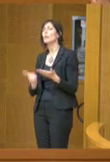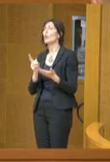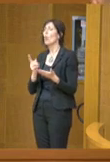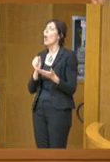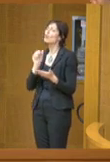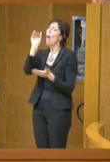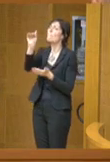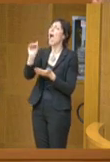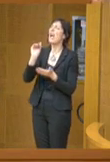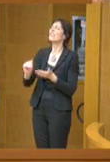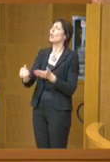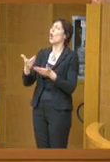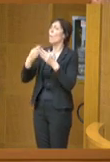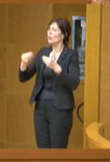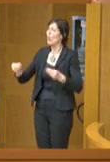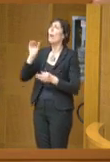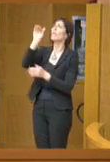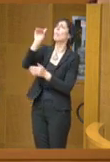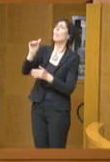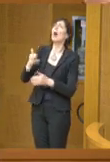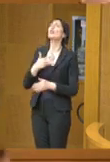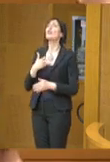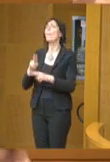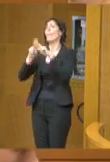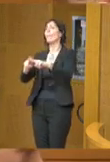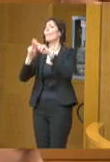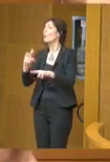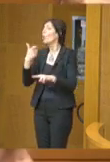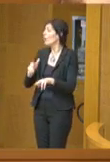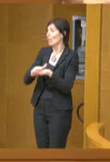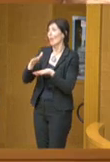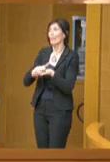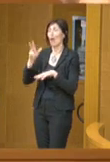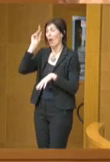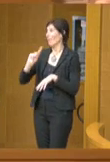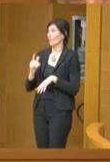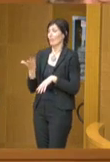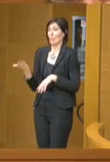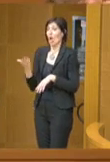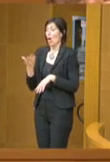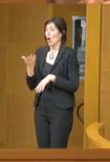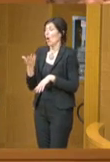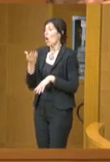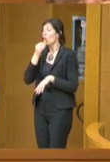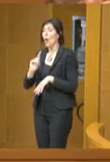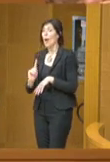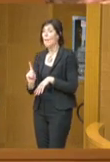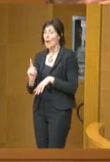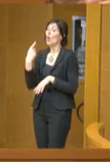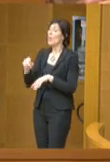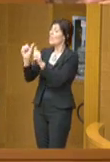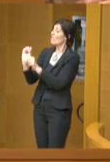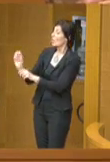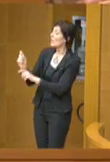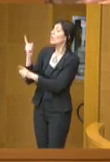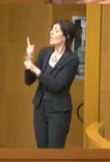magazzini di questi strumenti e li mettono nei cassetti perché non li sanno usare. Formazione anche rivolta agli studenti, ovviamente, che li devono